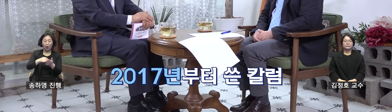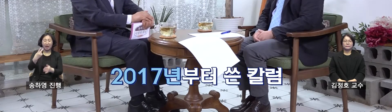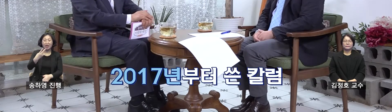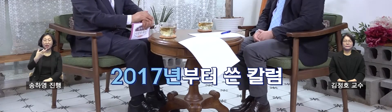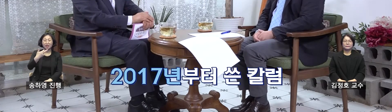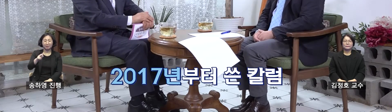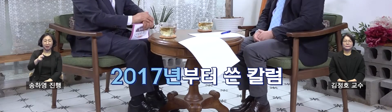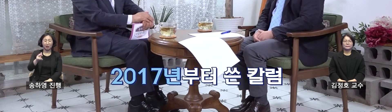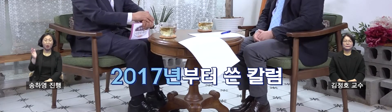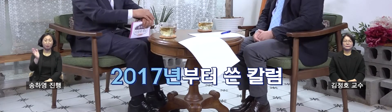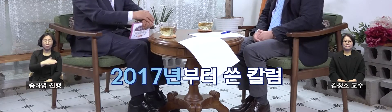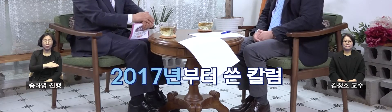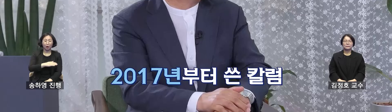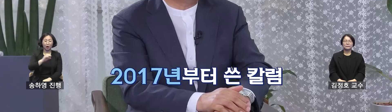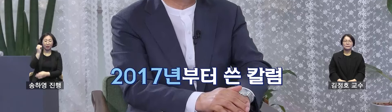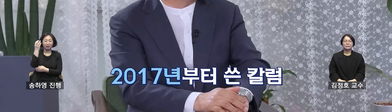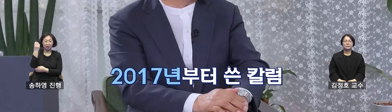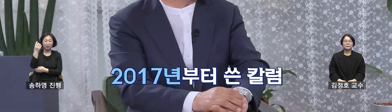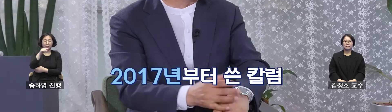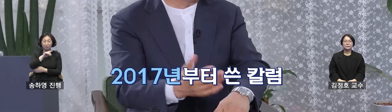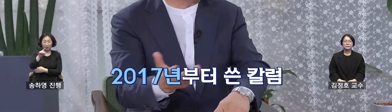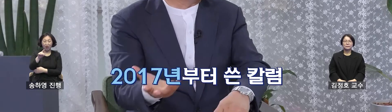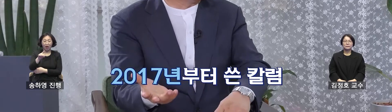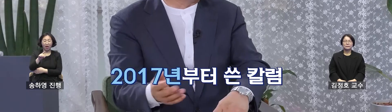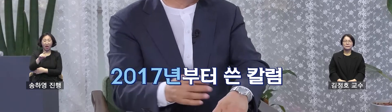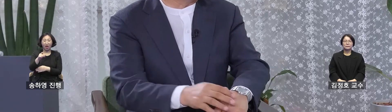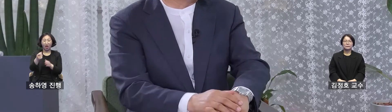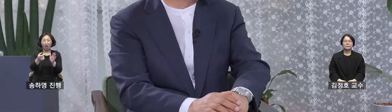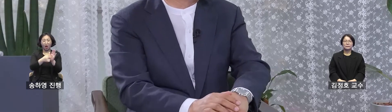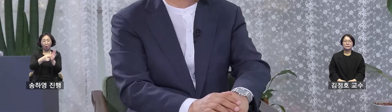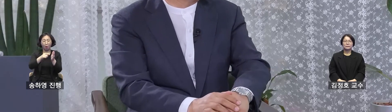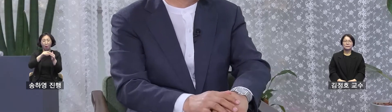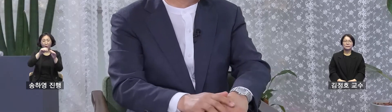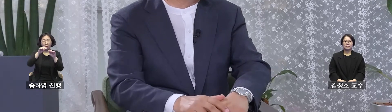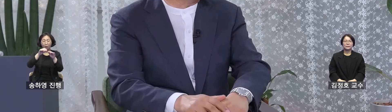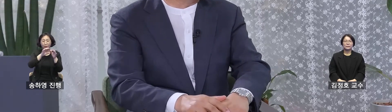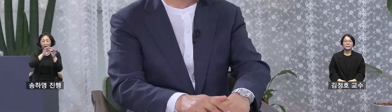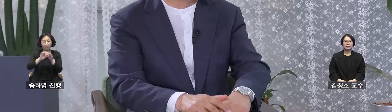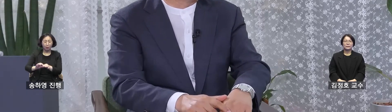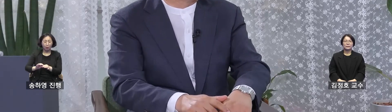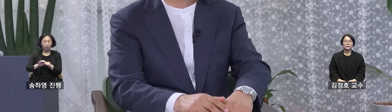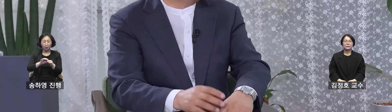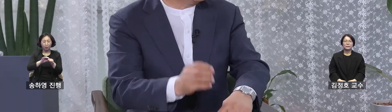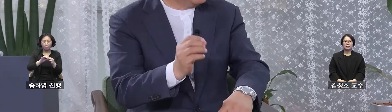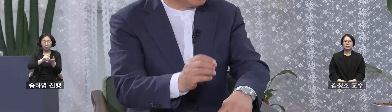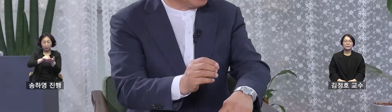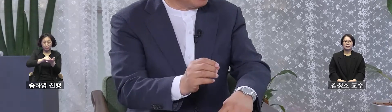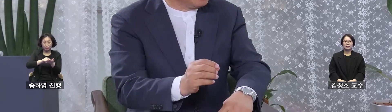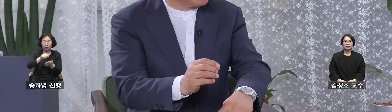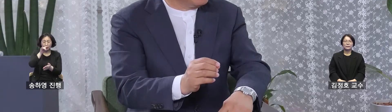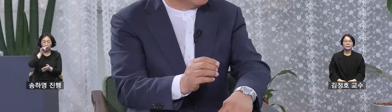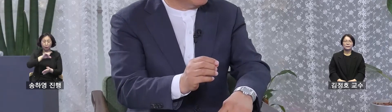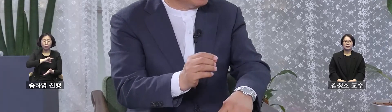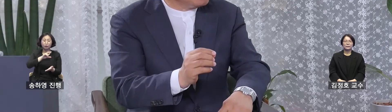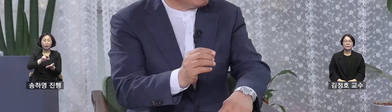네. 어느 언론에 벌써니까 3년 뭐 넘어가고 있는데 네. 쉽지 않은 일인데 네. 주제는